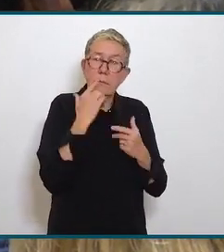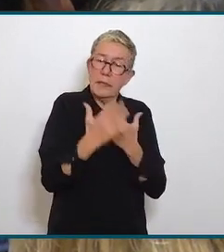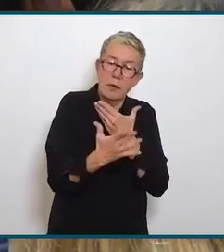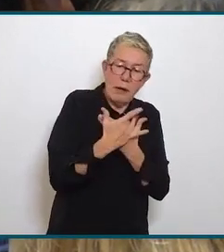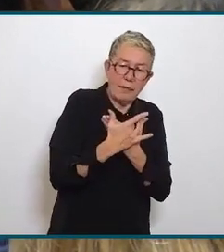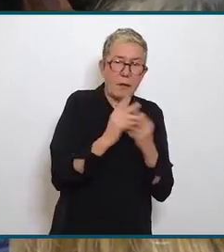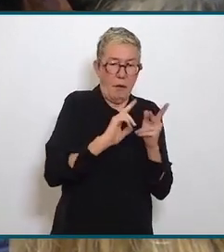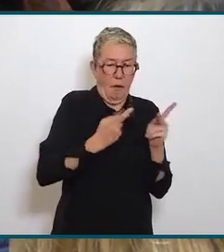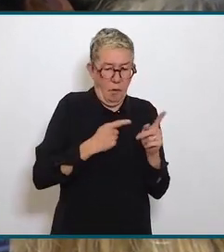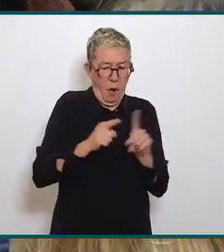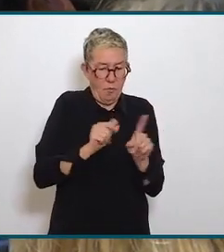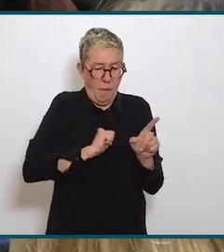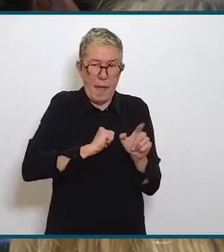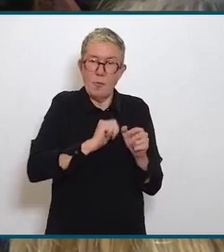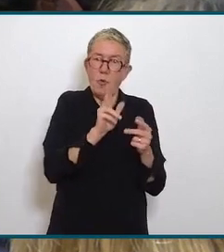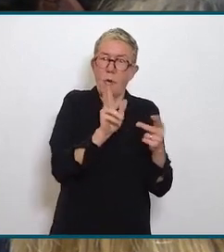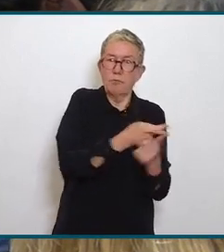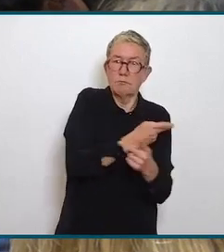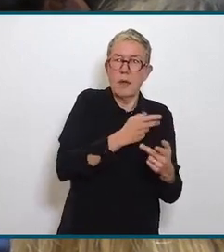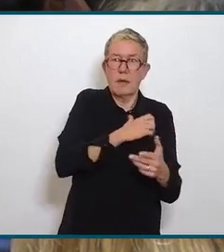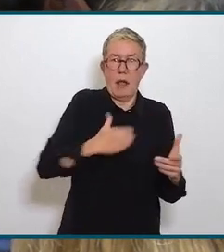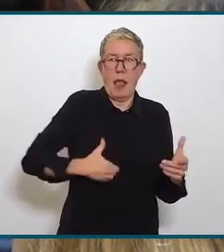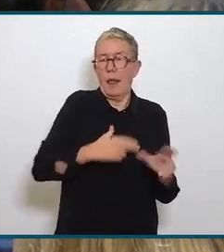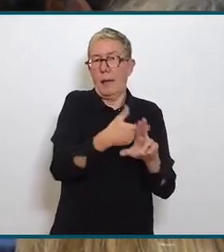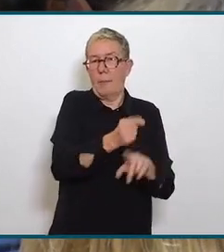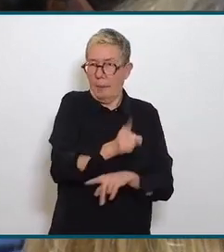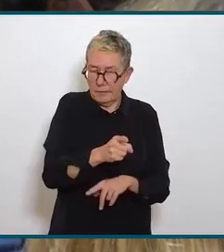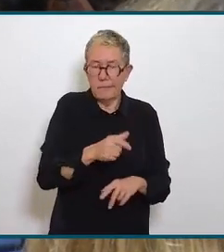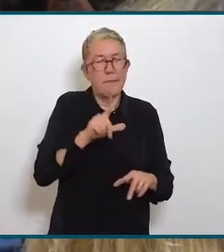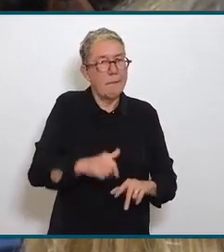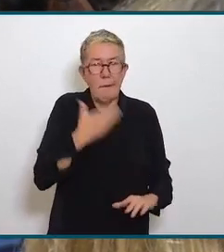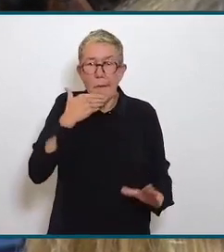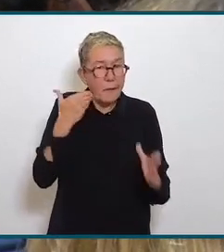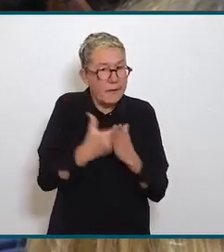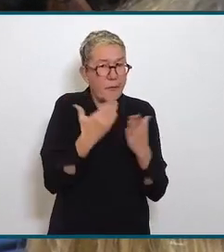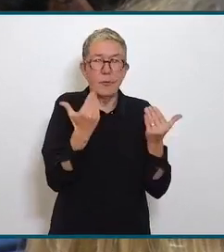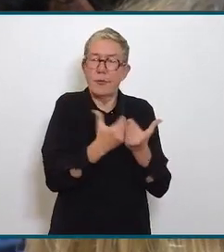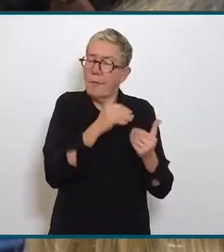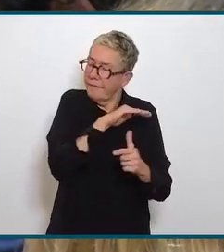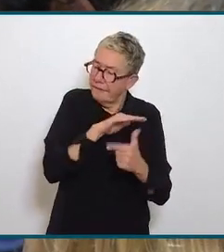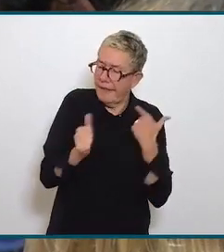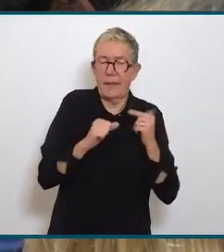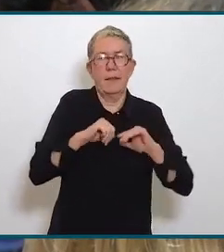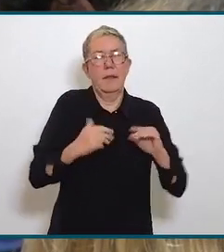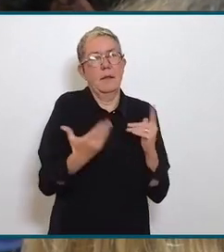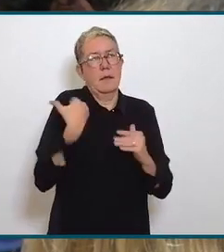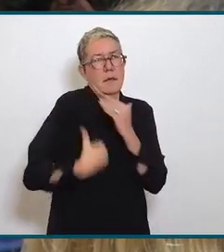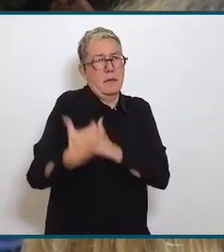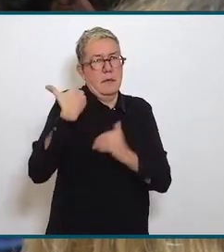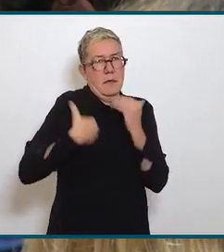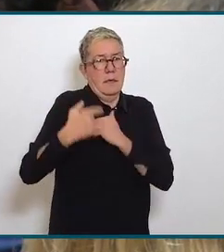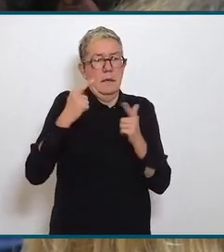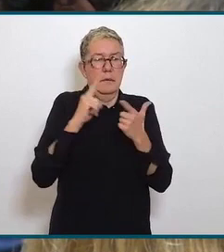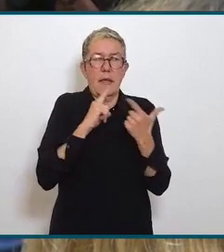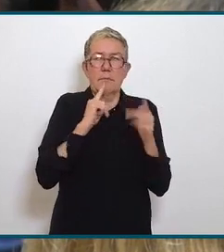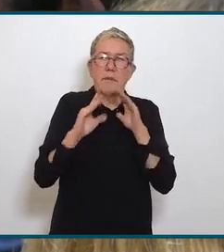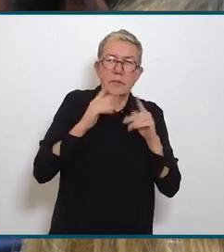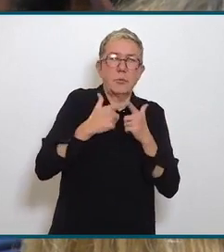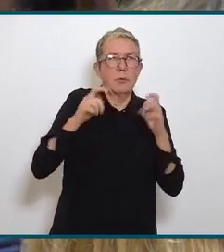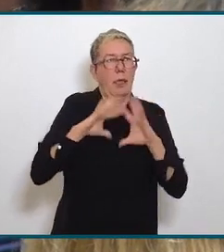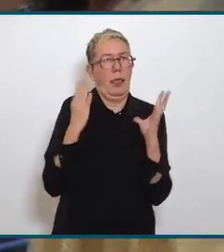ou à moi-même sans réponse, une demande de rendez-vous qui n'aurait pas été honorée, de nombreuses sollicitations sur les réseaux sociaux